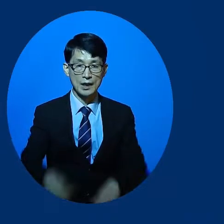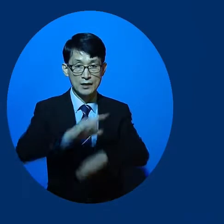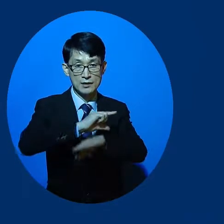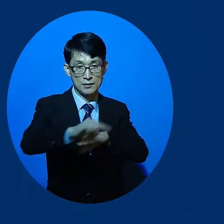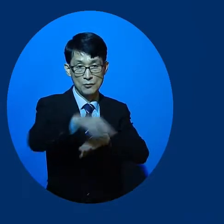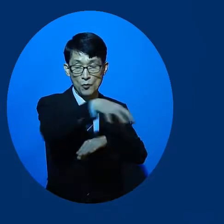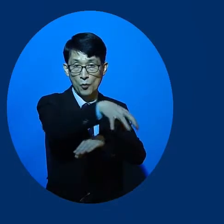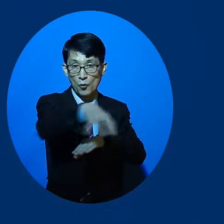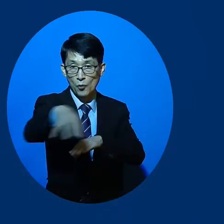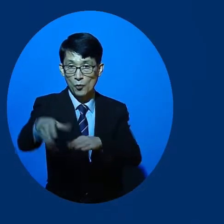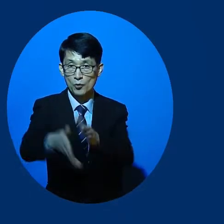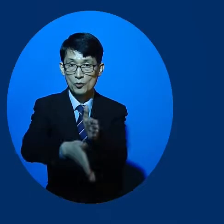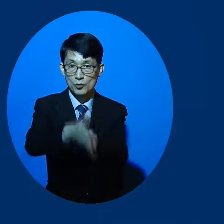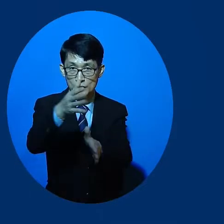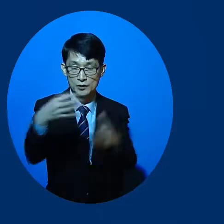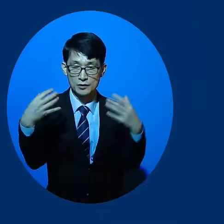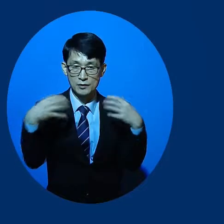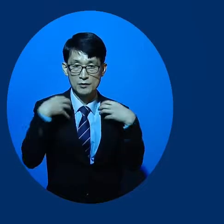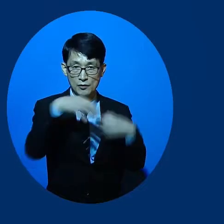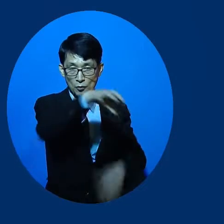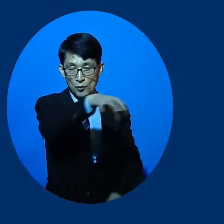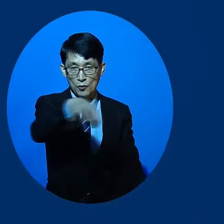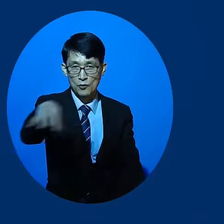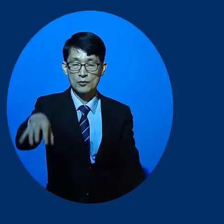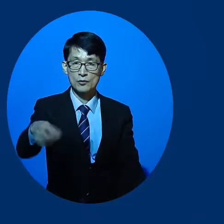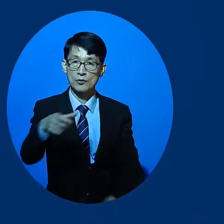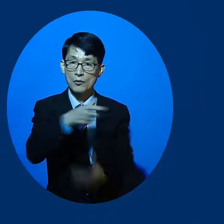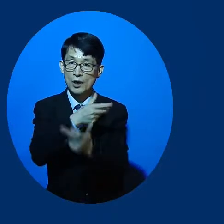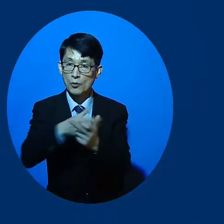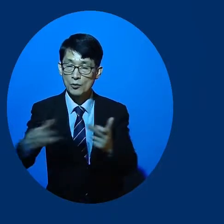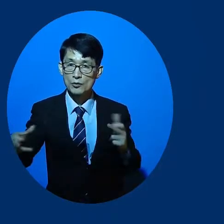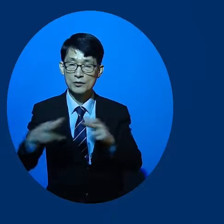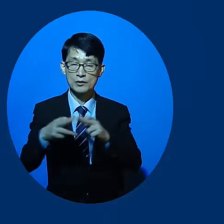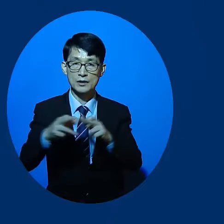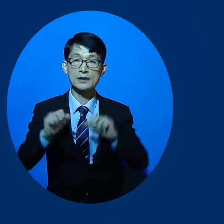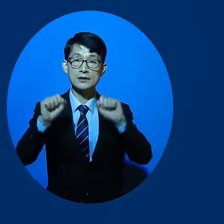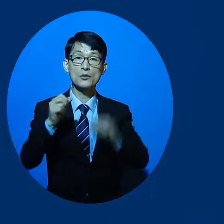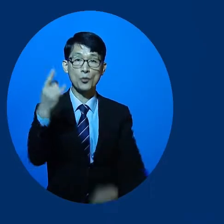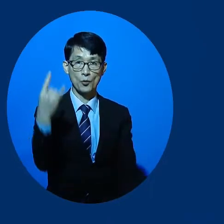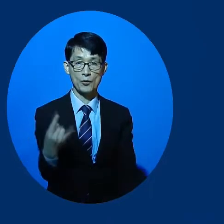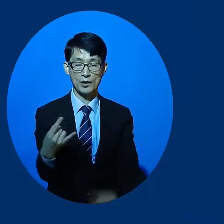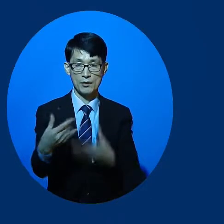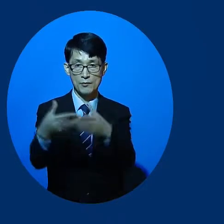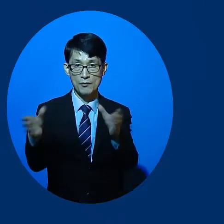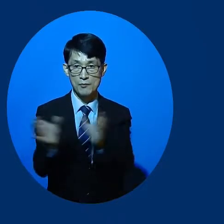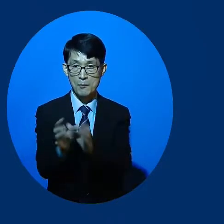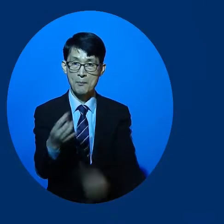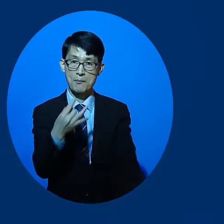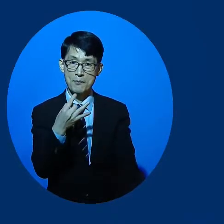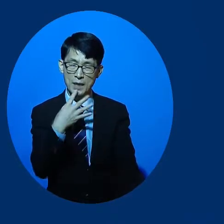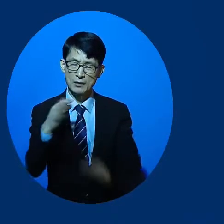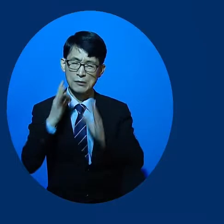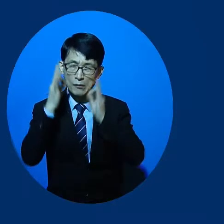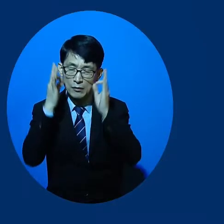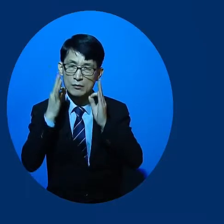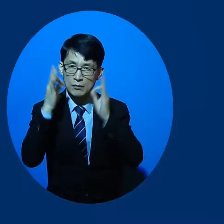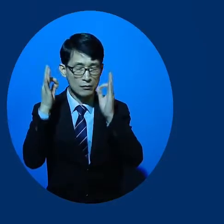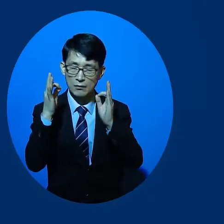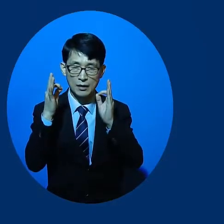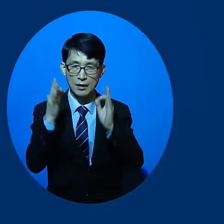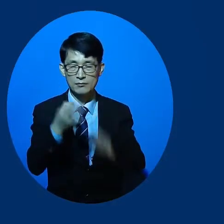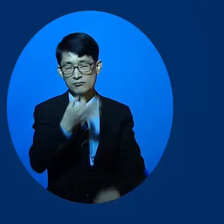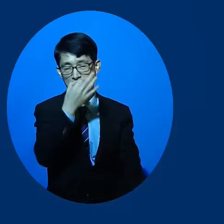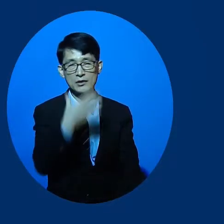지자체나 강원도 장애인체육회와 같은 단체의 노력만으로는 불가능하고